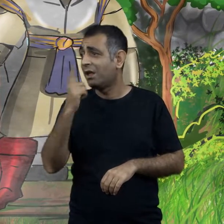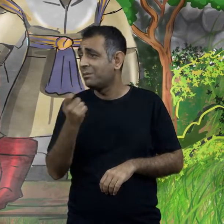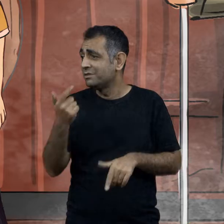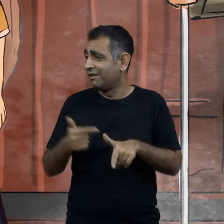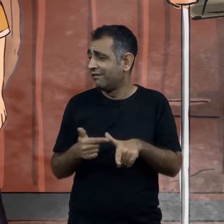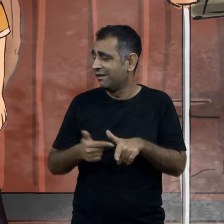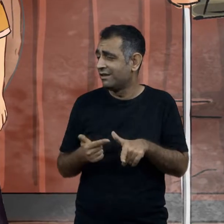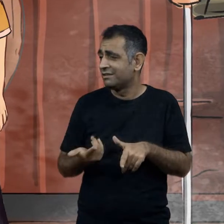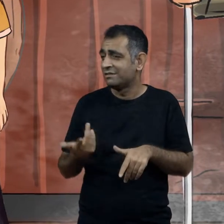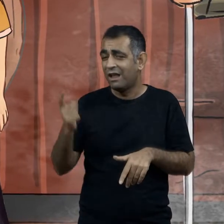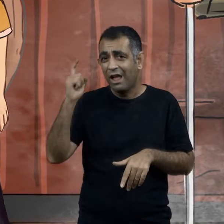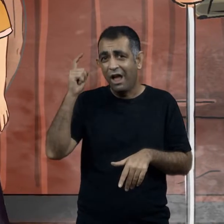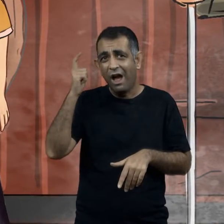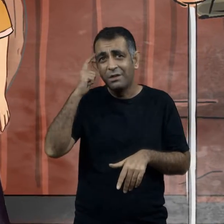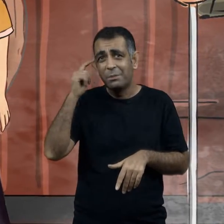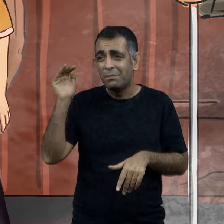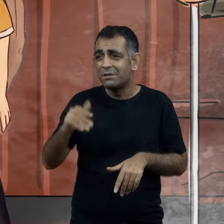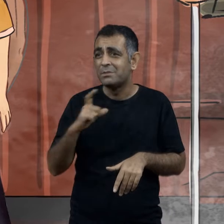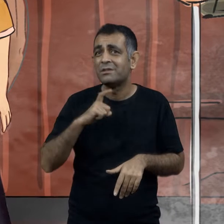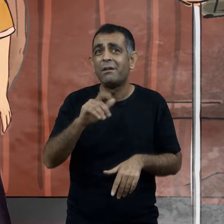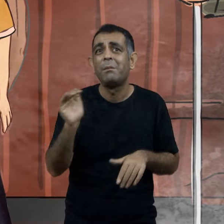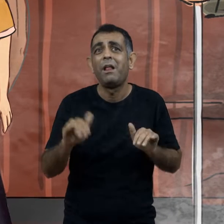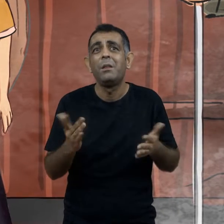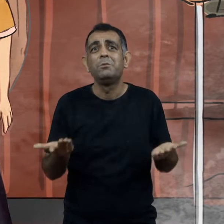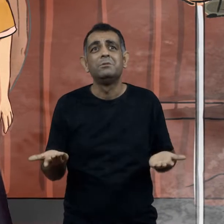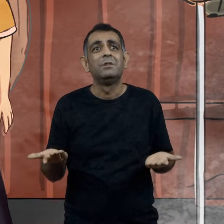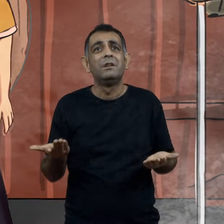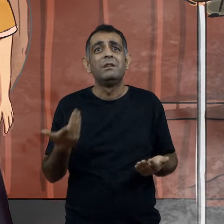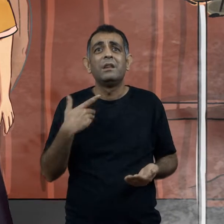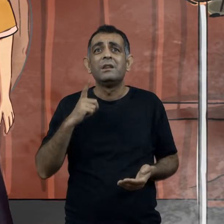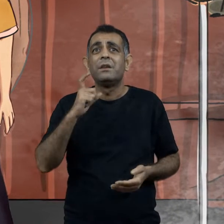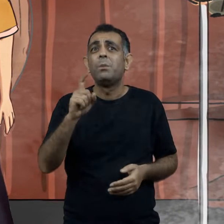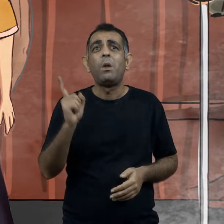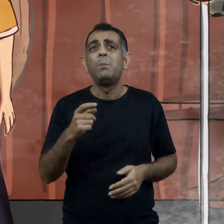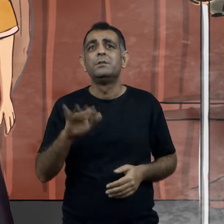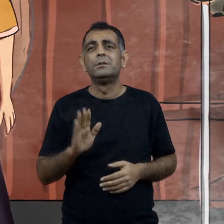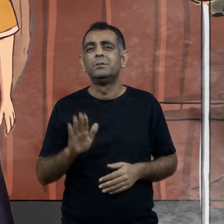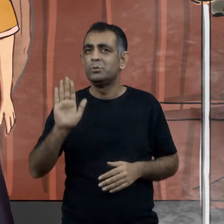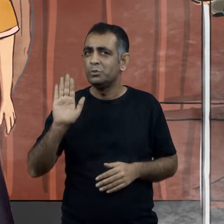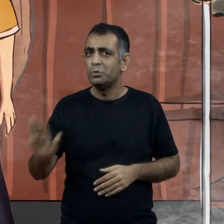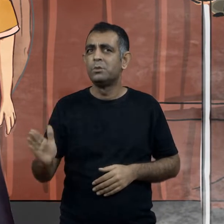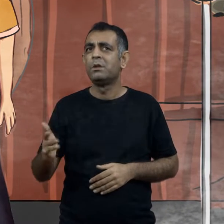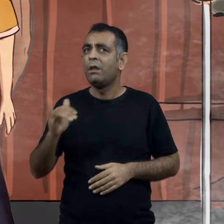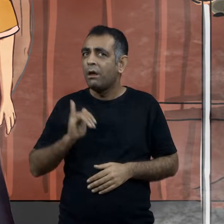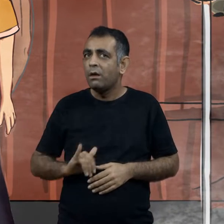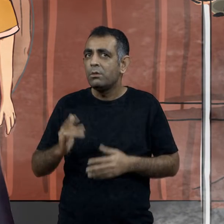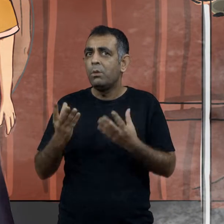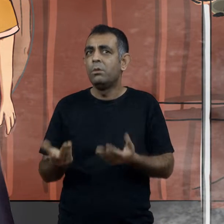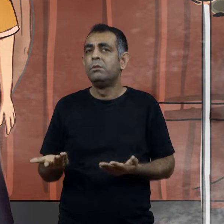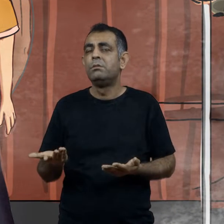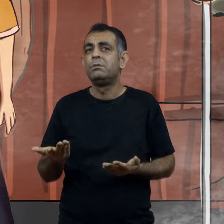kaldı. Ne yapacağız Ferhat? Aklıma başka bir cevap gelmiyor. Ya cevabı bulamazsak?